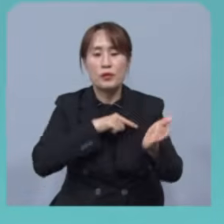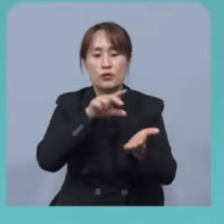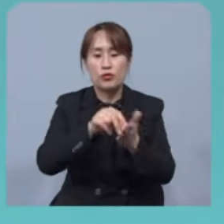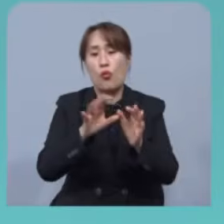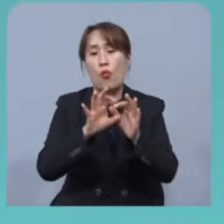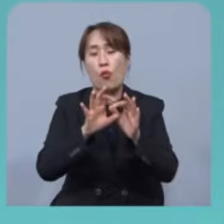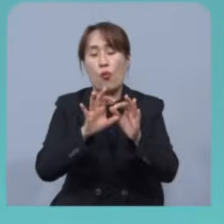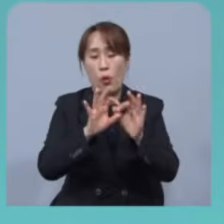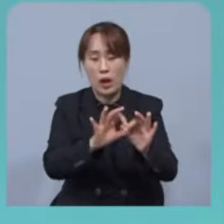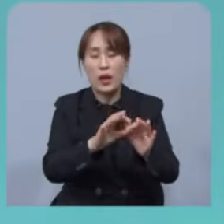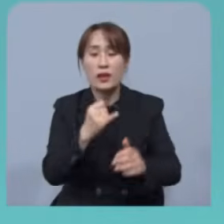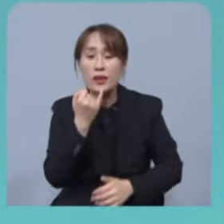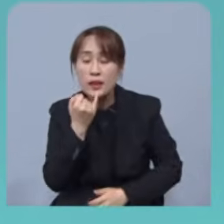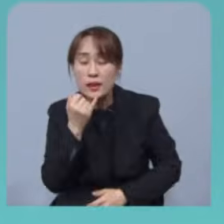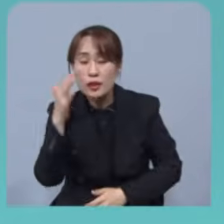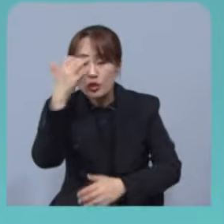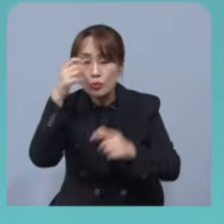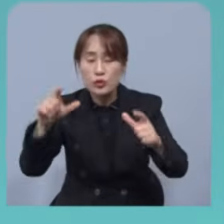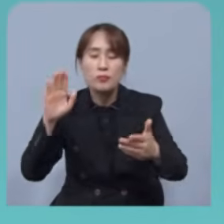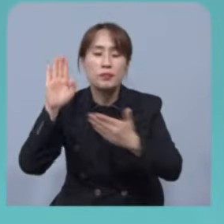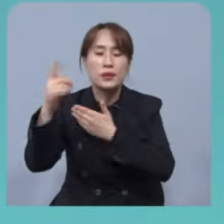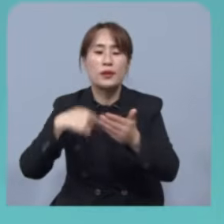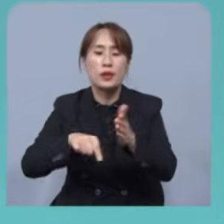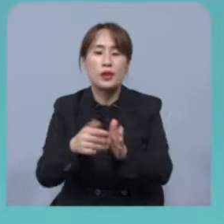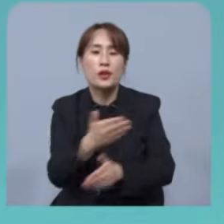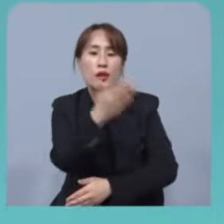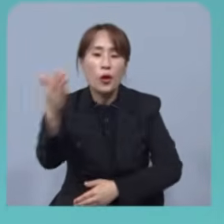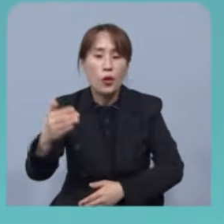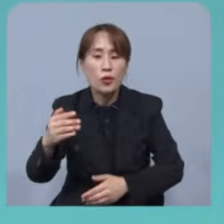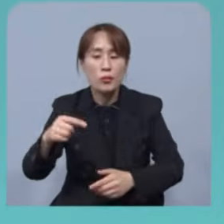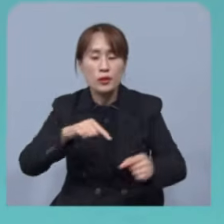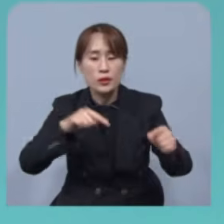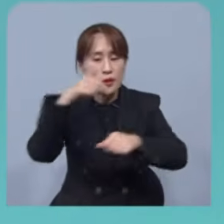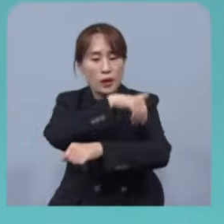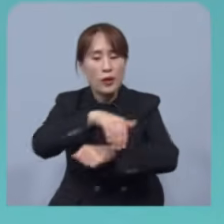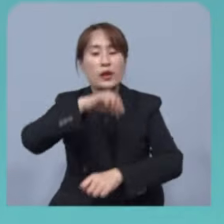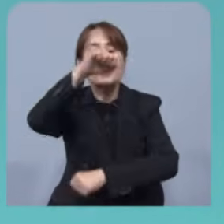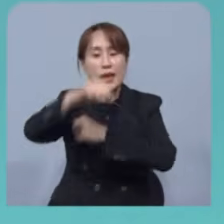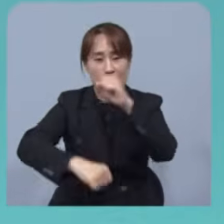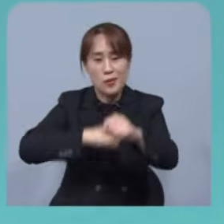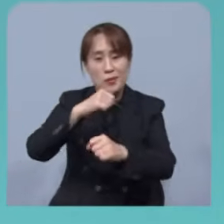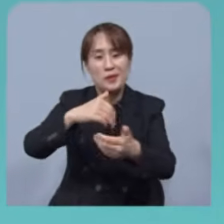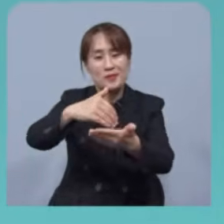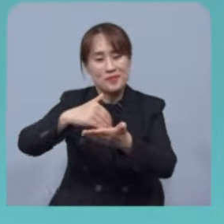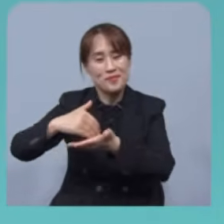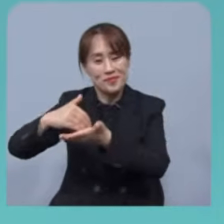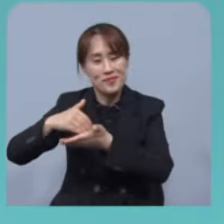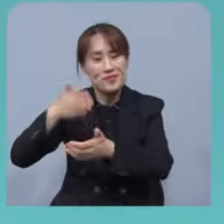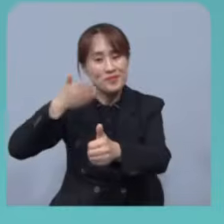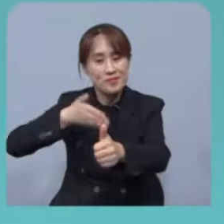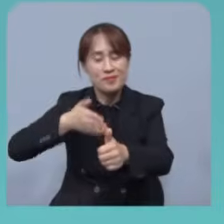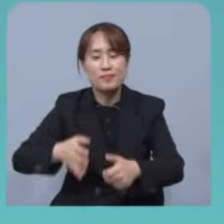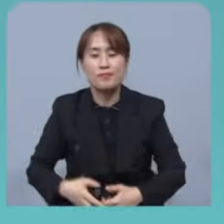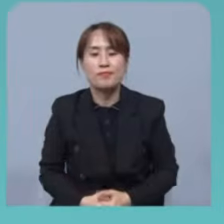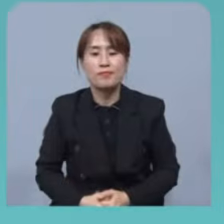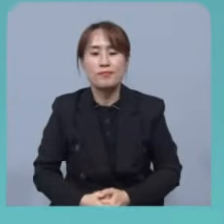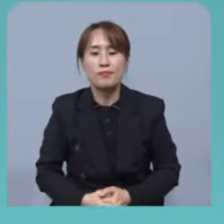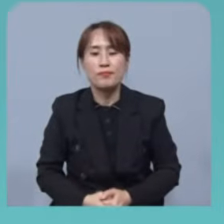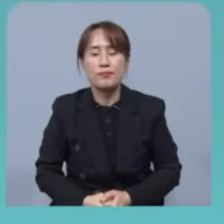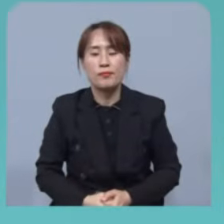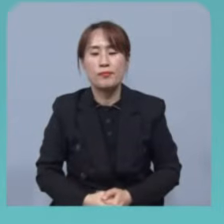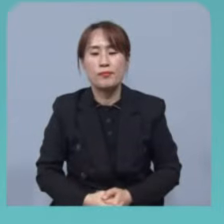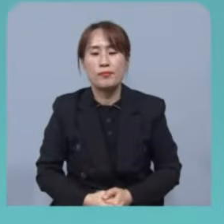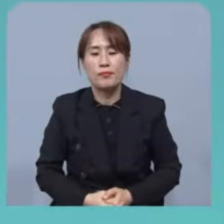주제와 관련된 것도 좋고요. 우리 충북의 미래를 위한 여러분의 정책 제안까지 자유로운 주제로 네, 함께 듣도록 하겠습니다.